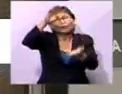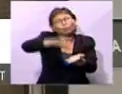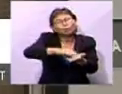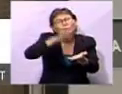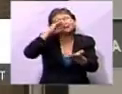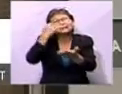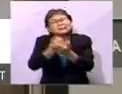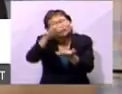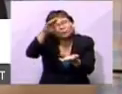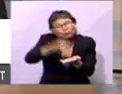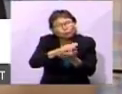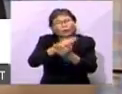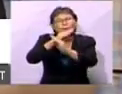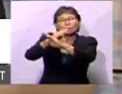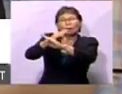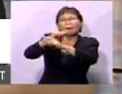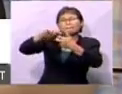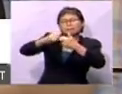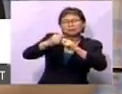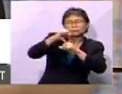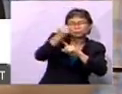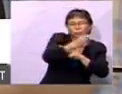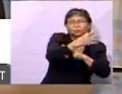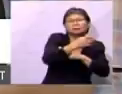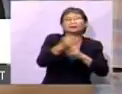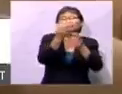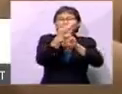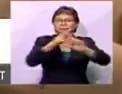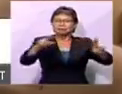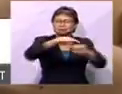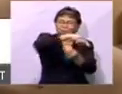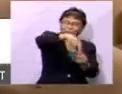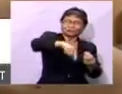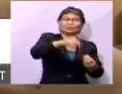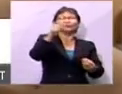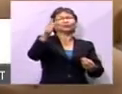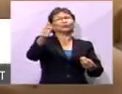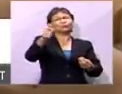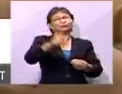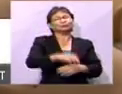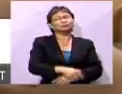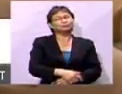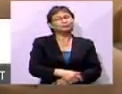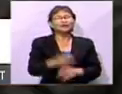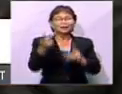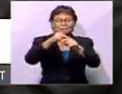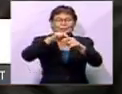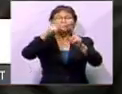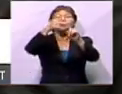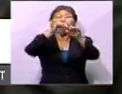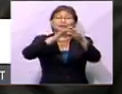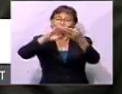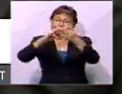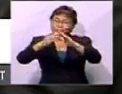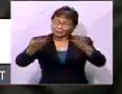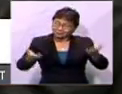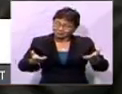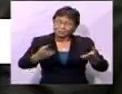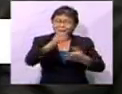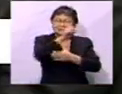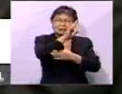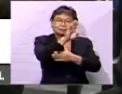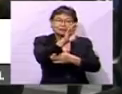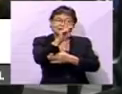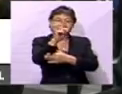jenayah, membendung gejala sosial dan menyediakan persekitaran yang kondusif kepada komuniti setempat.